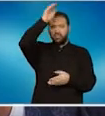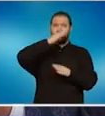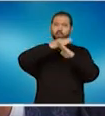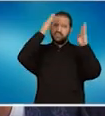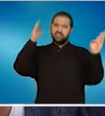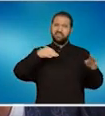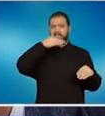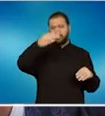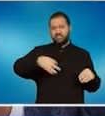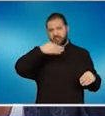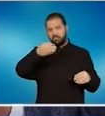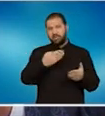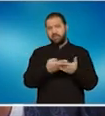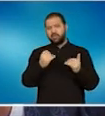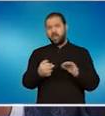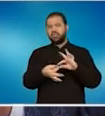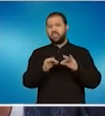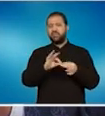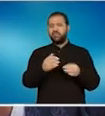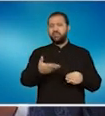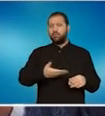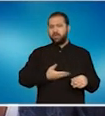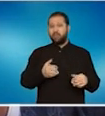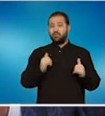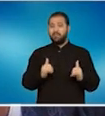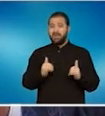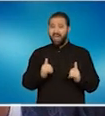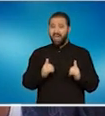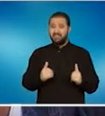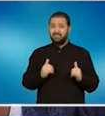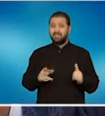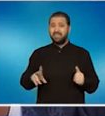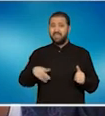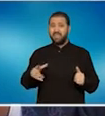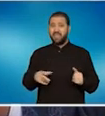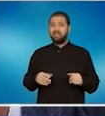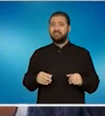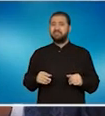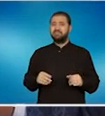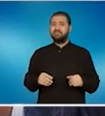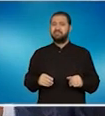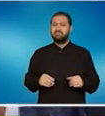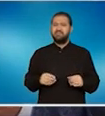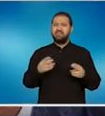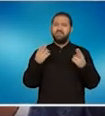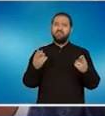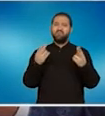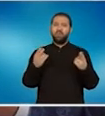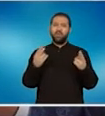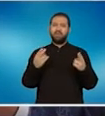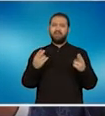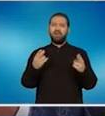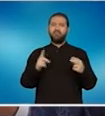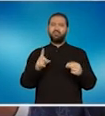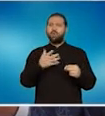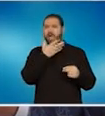să grăiască. Și de aceea cuvântul Părintelui până astăzi este inegalabil, nu doar